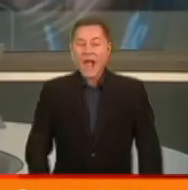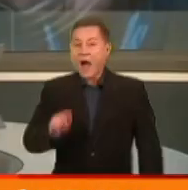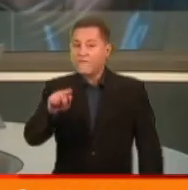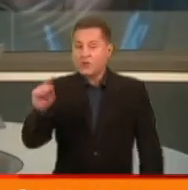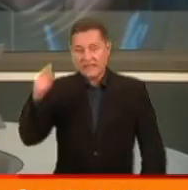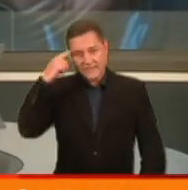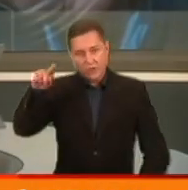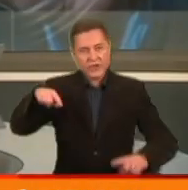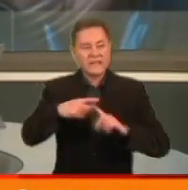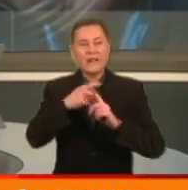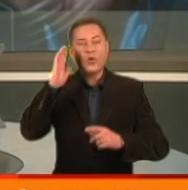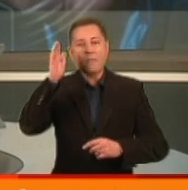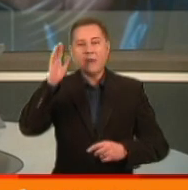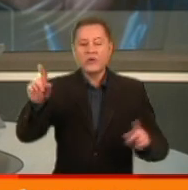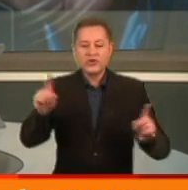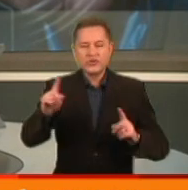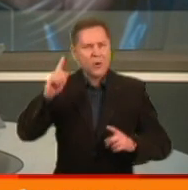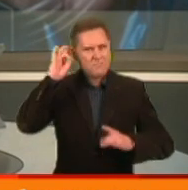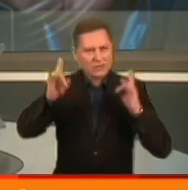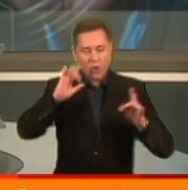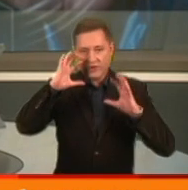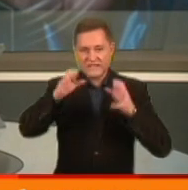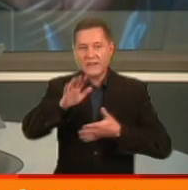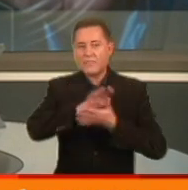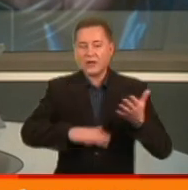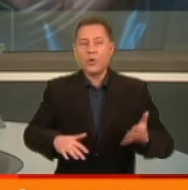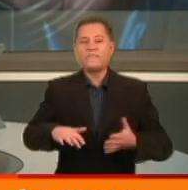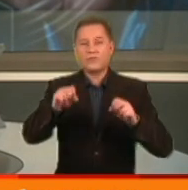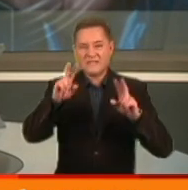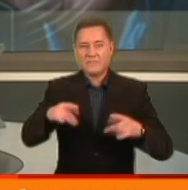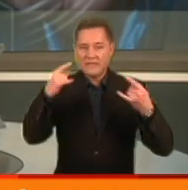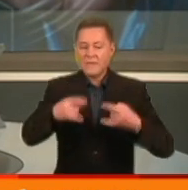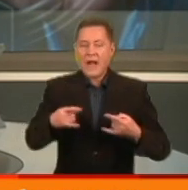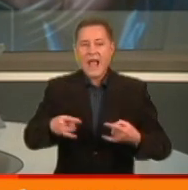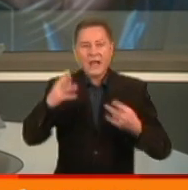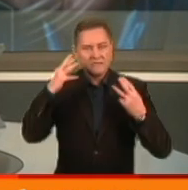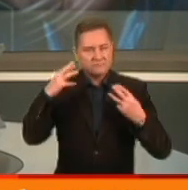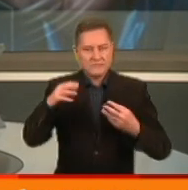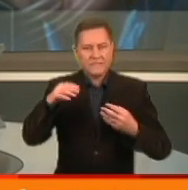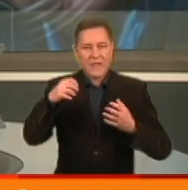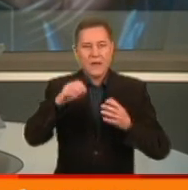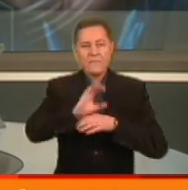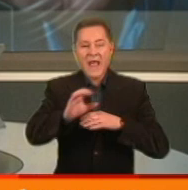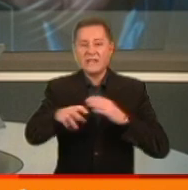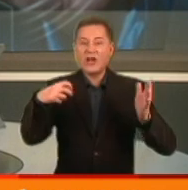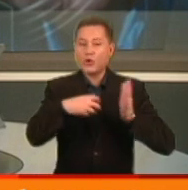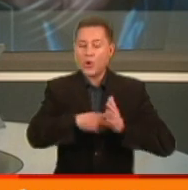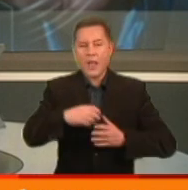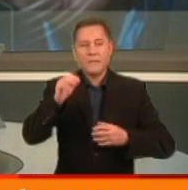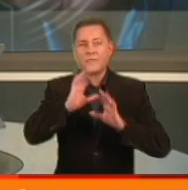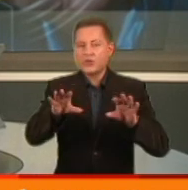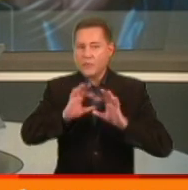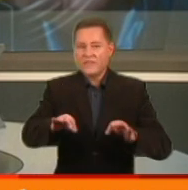Вони створюють технології майбутнього, що підкорюють світ. Ми продовжуємо спецпроект Вікон Made in UA. Розповідаємо про дивовижні IT-винаходи,